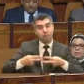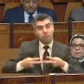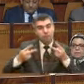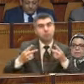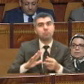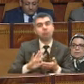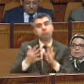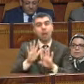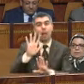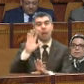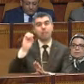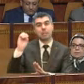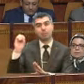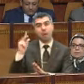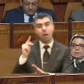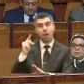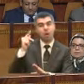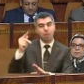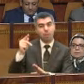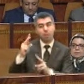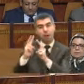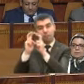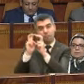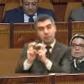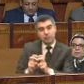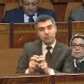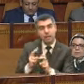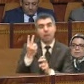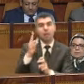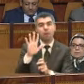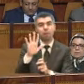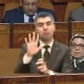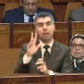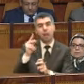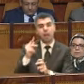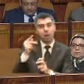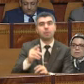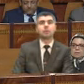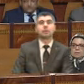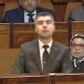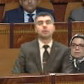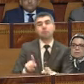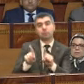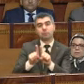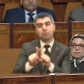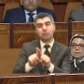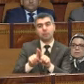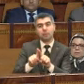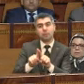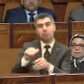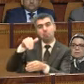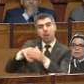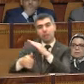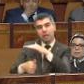فيها 500 كيلومتر، دابا تقلصات ل 152، واللي الآن الجماعات المنتخب المجالس المنتخبة